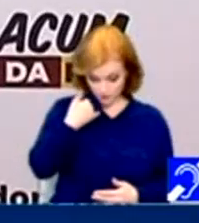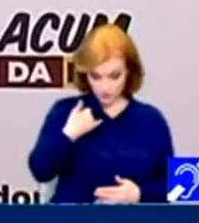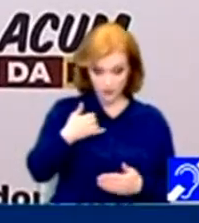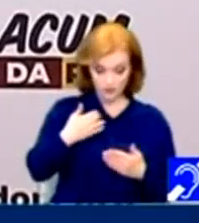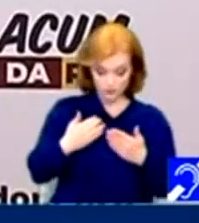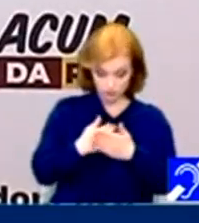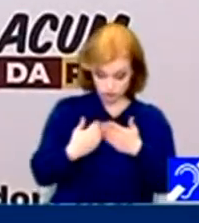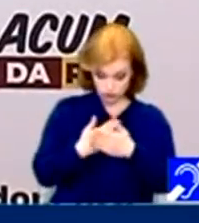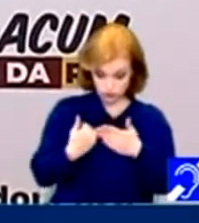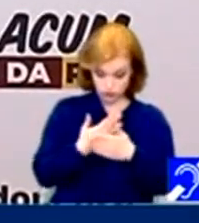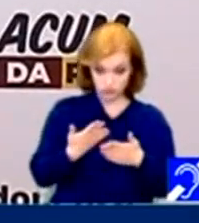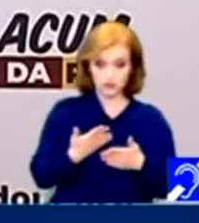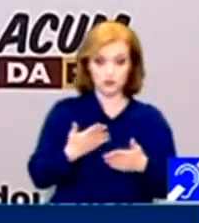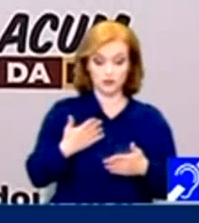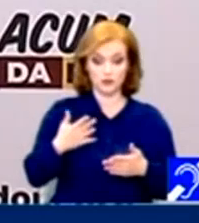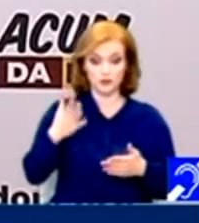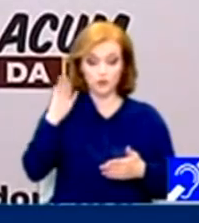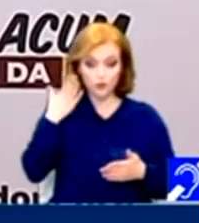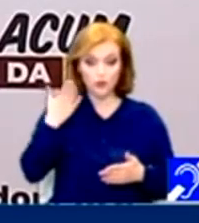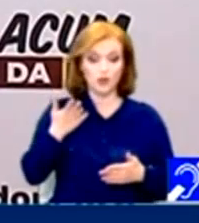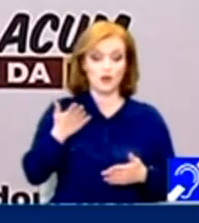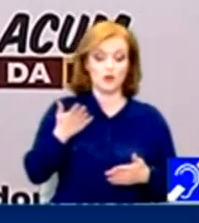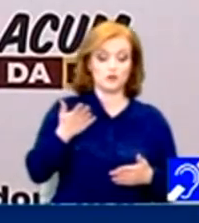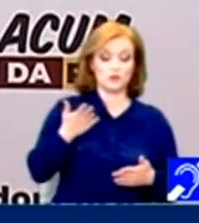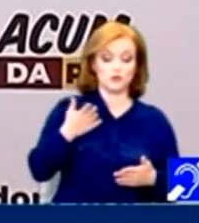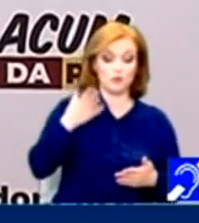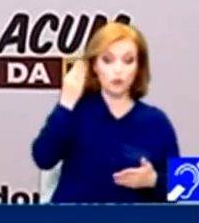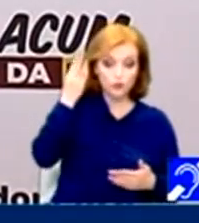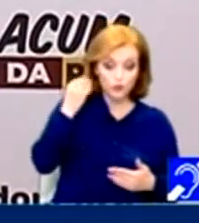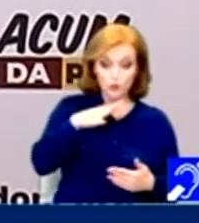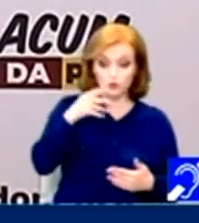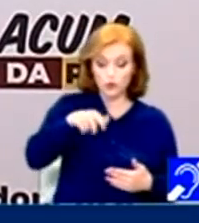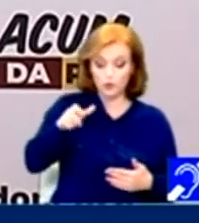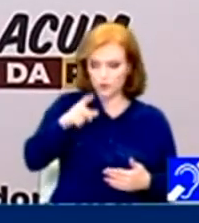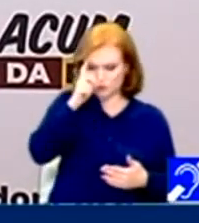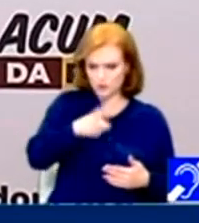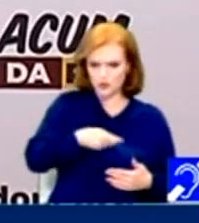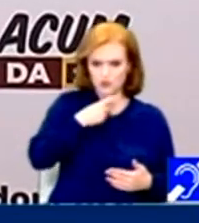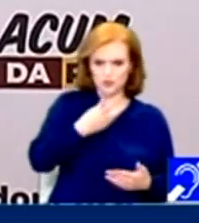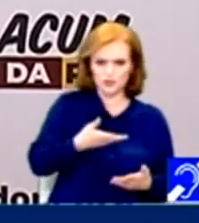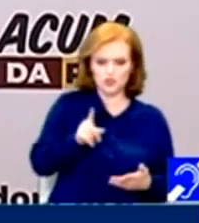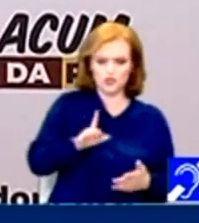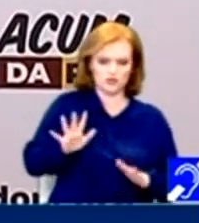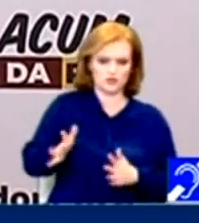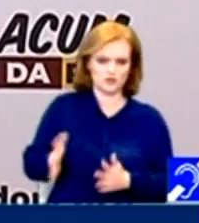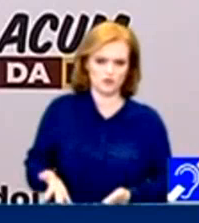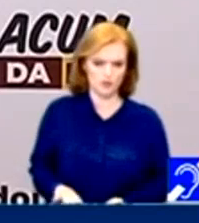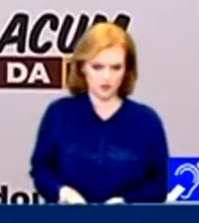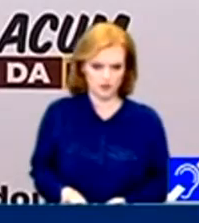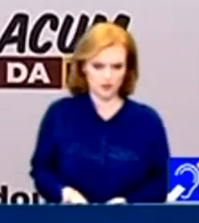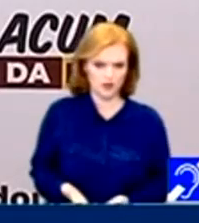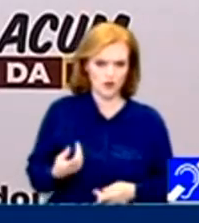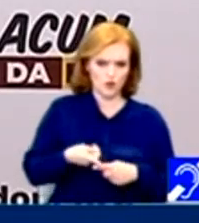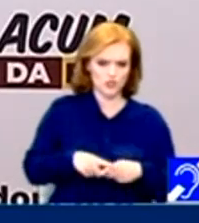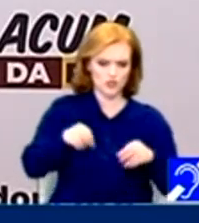din Republica Moldova, din România, de la primarii din România. Foarte multă lume nu înțelegea practic ce se întâmplă